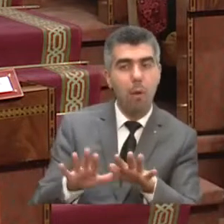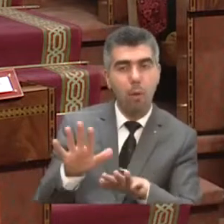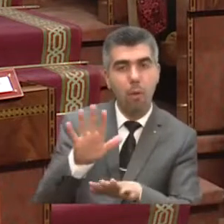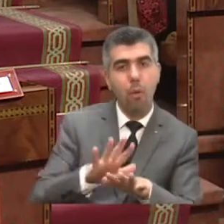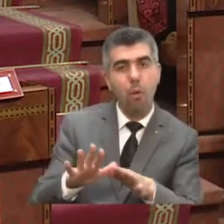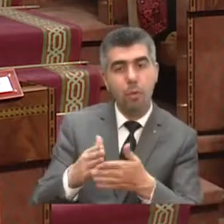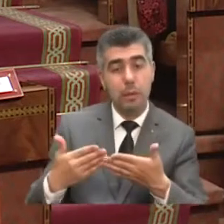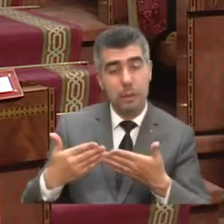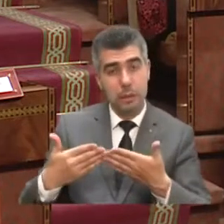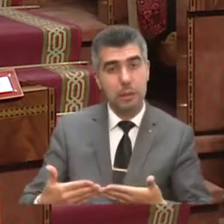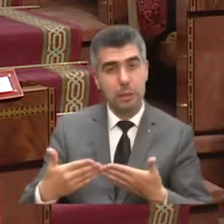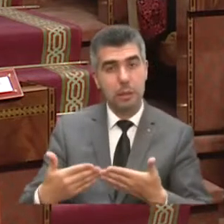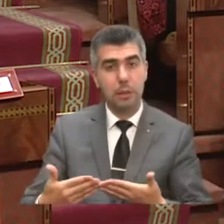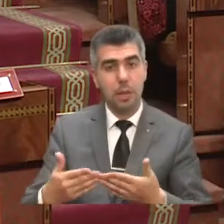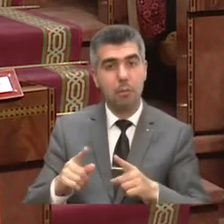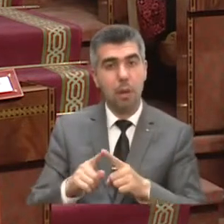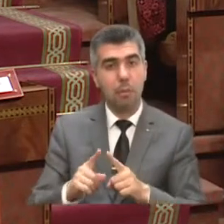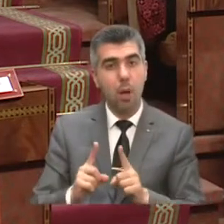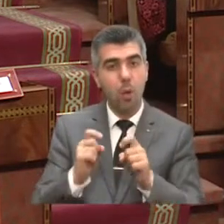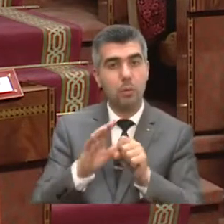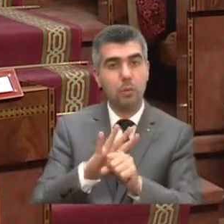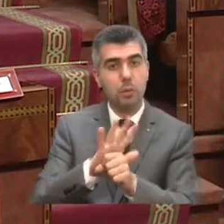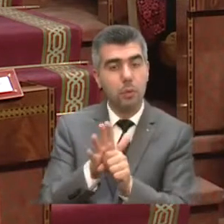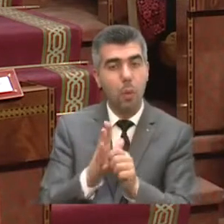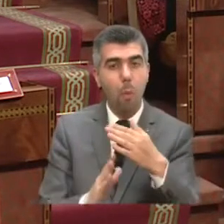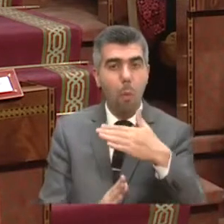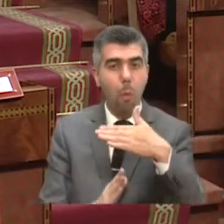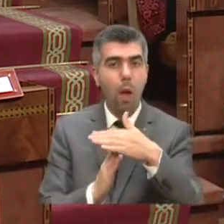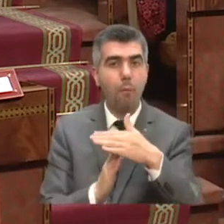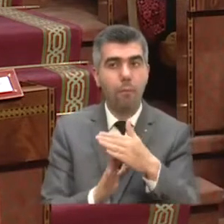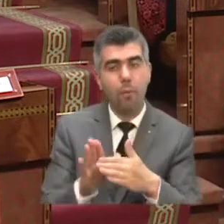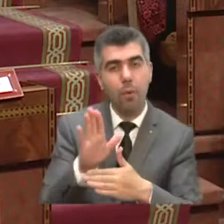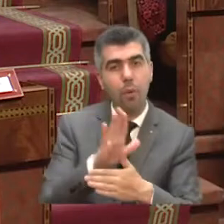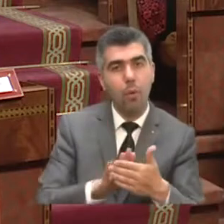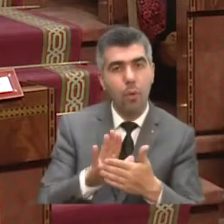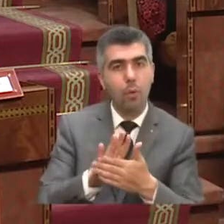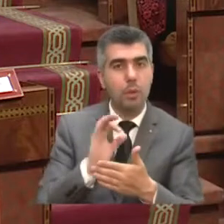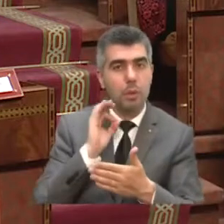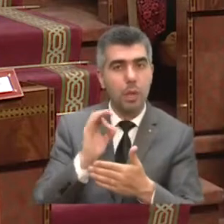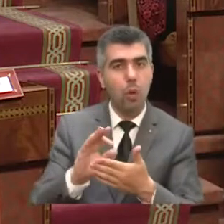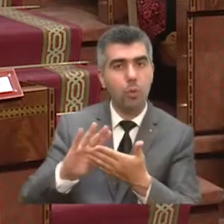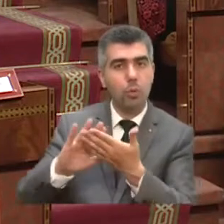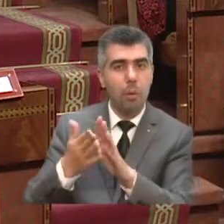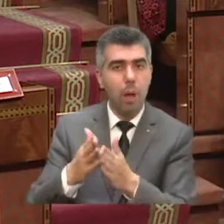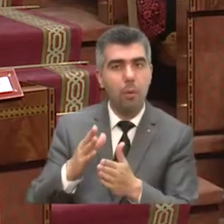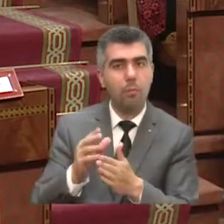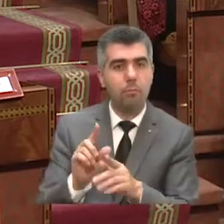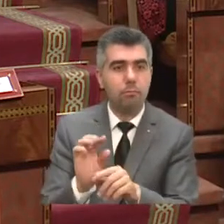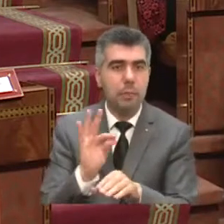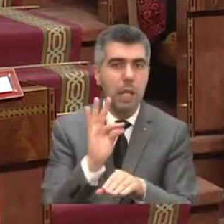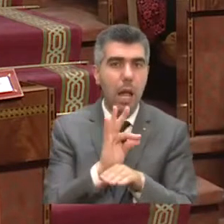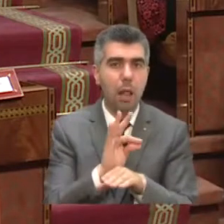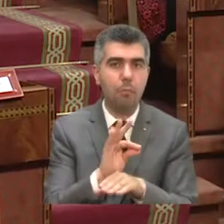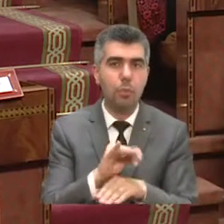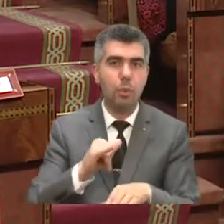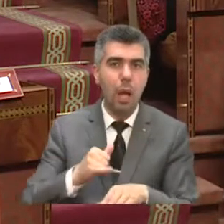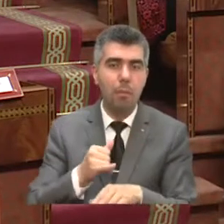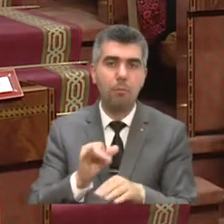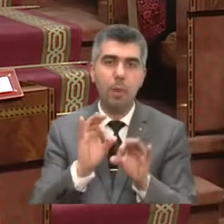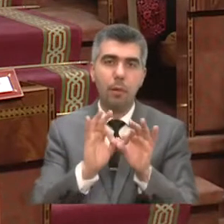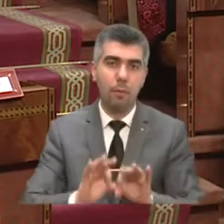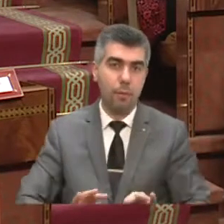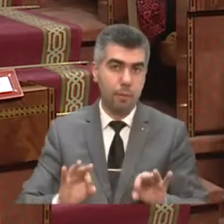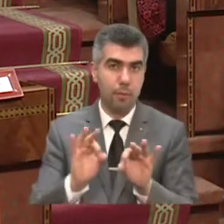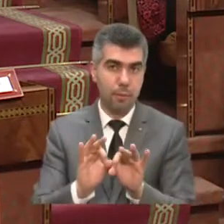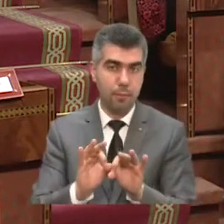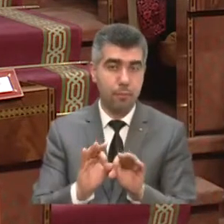الظرفية الاستثنائية التي عرفت توقفا تاما لجميع الأنشطة الموجهة لتأطير الطفولة والشباب. وإغلاقا